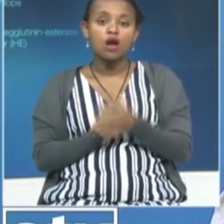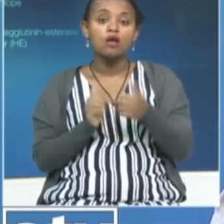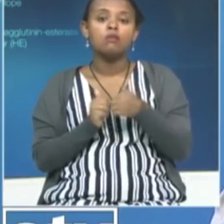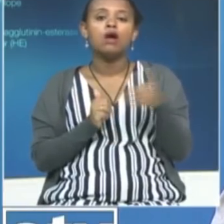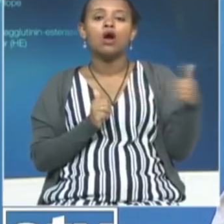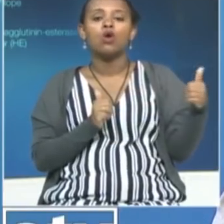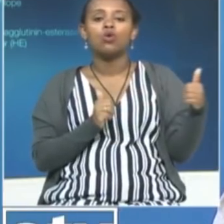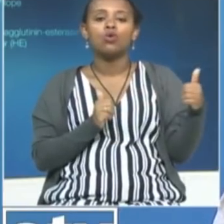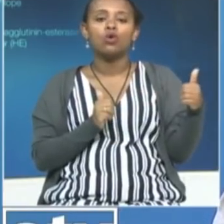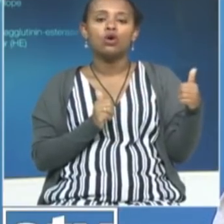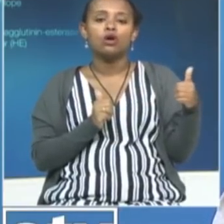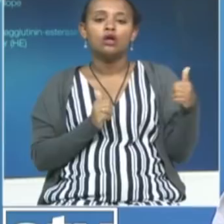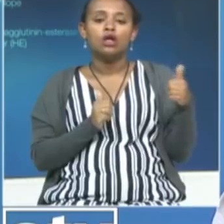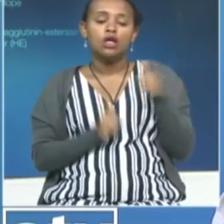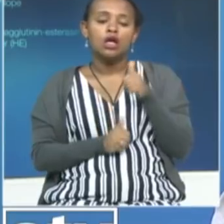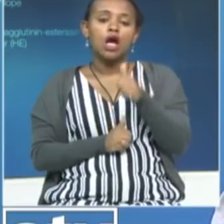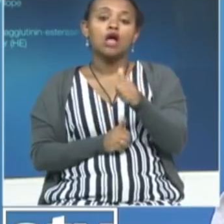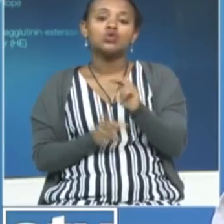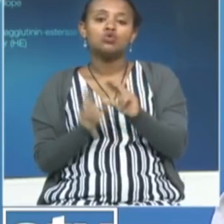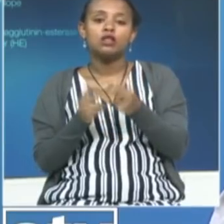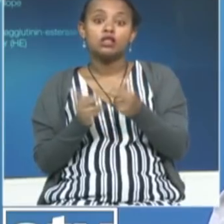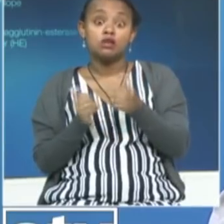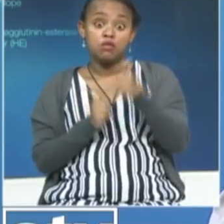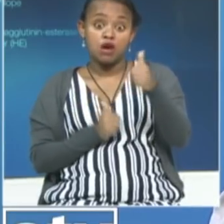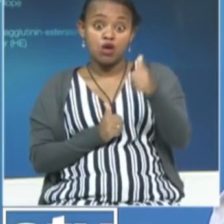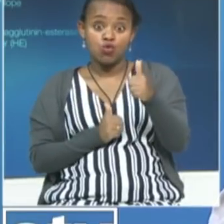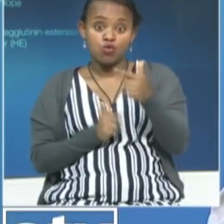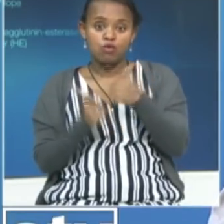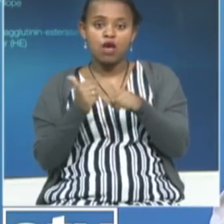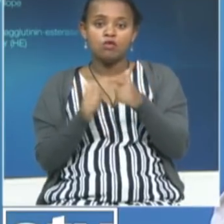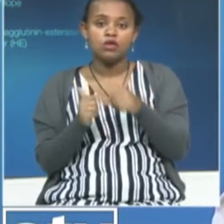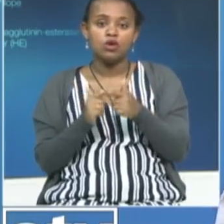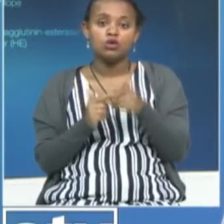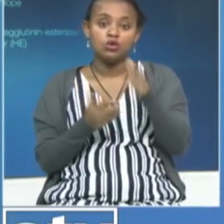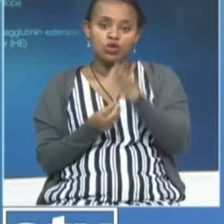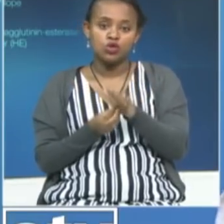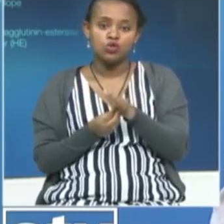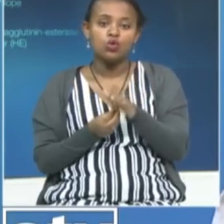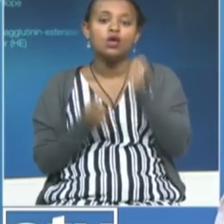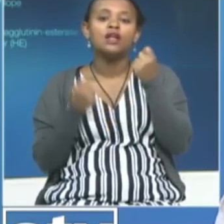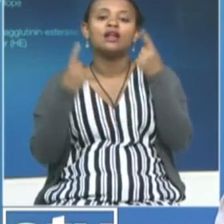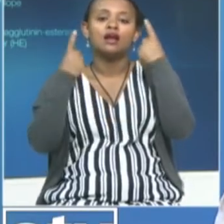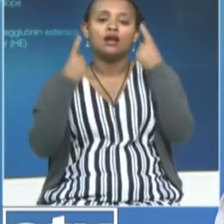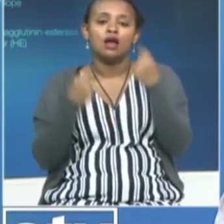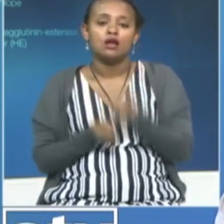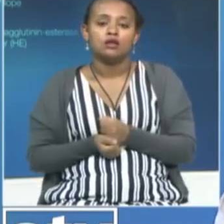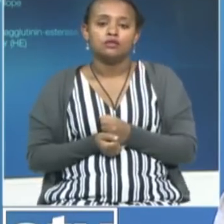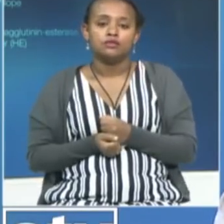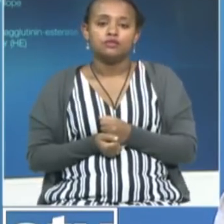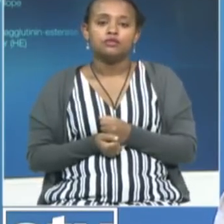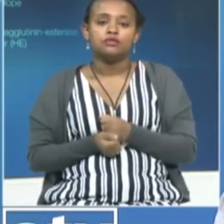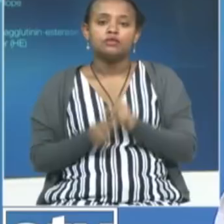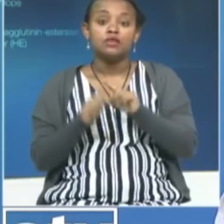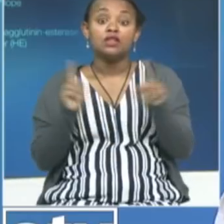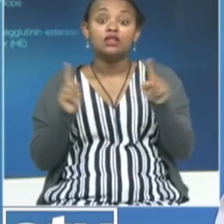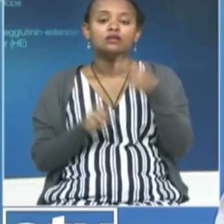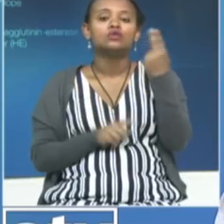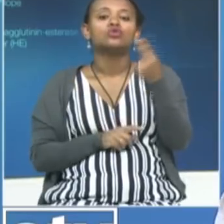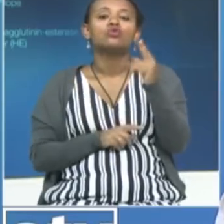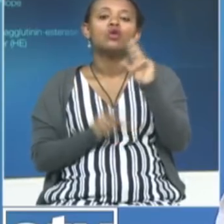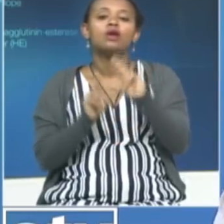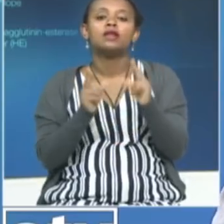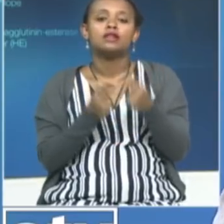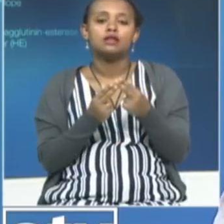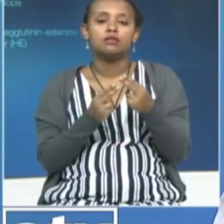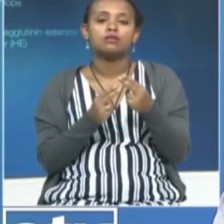መራቁ ከራሱ ቤተሰብ መራቁ የሚያመጣውን አይነት ተጽዕኖ እንረዳለን። ነገር ግን ጥቅሙ ለቤተሰብ እንደሆነ